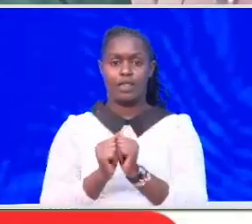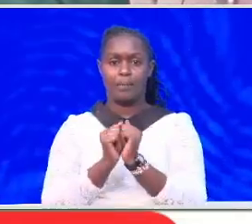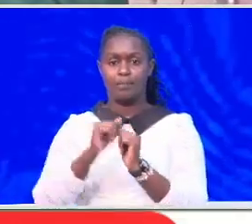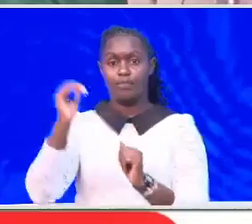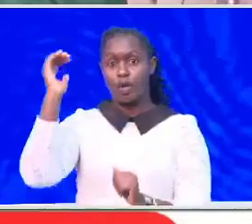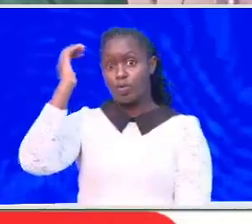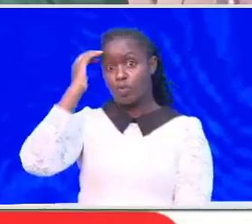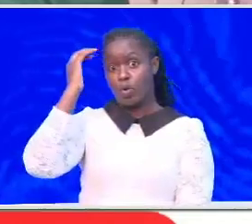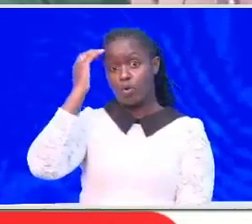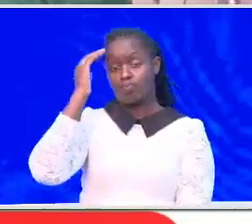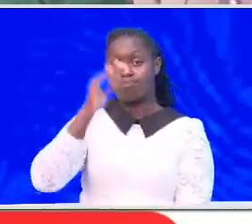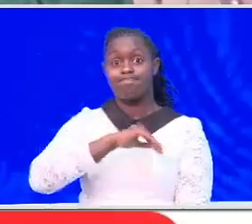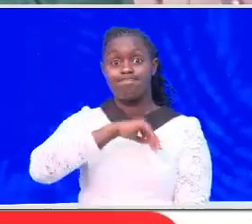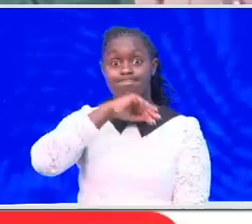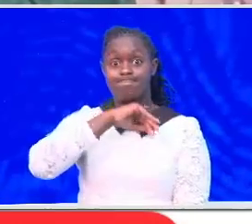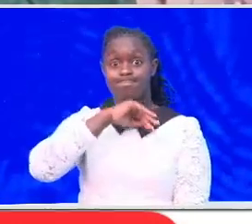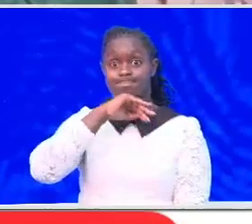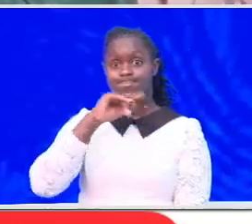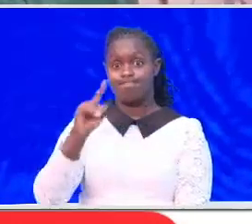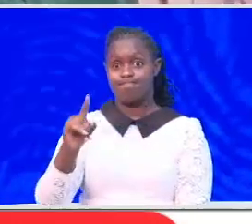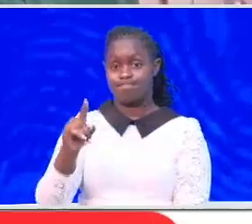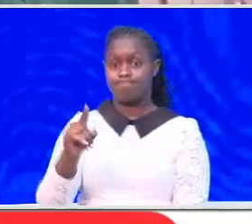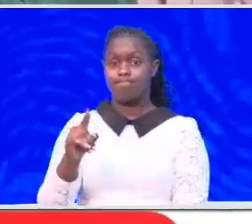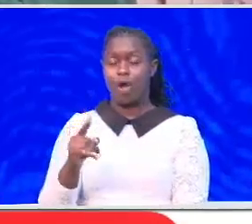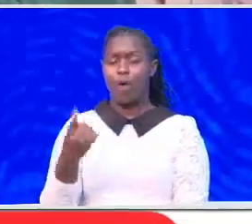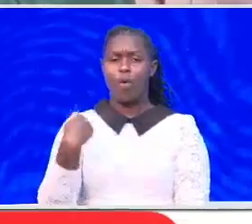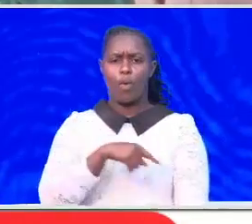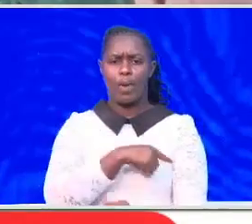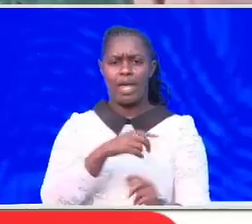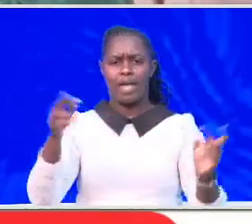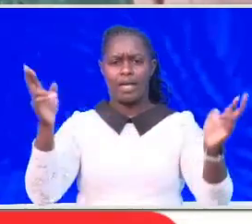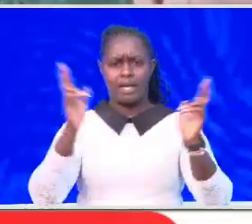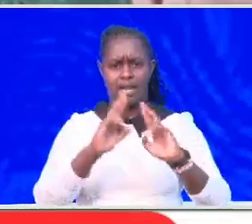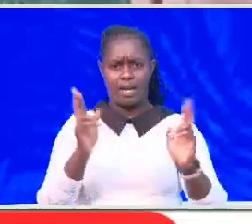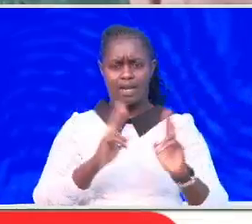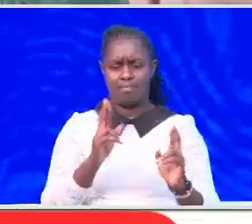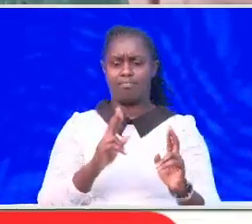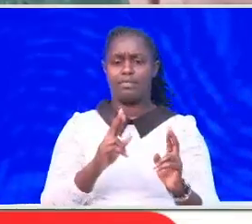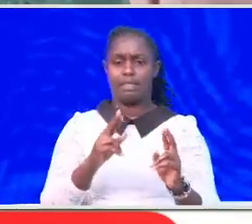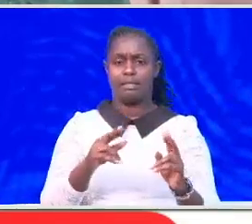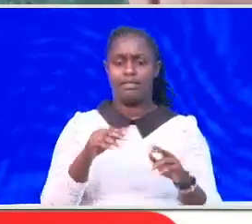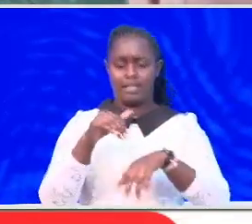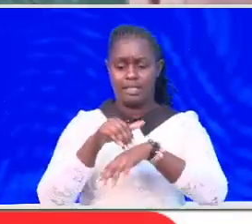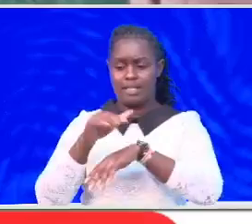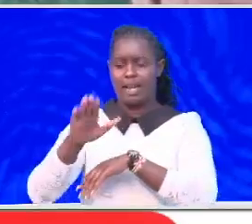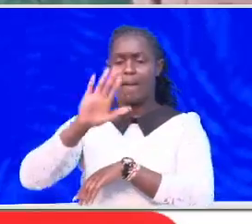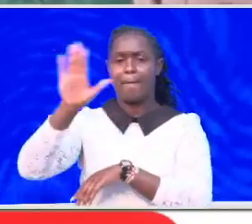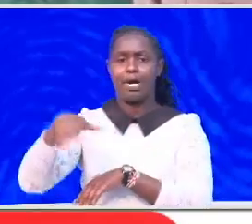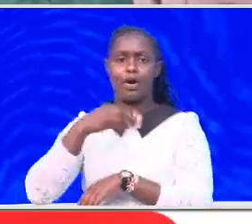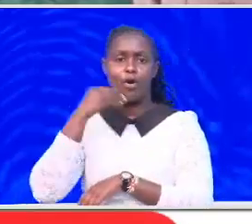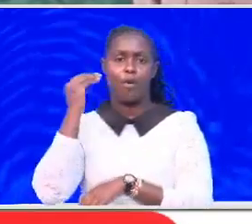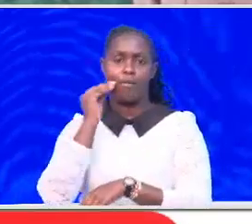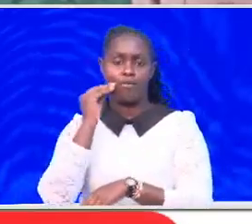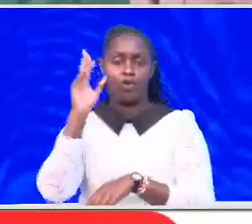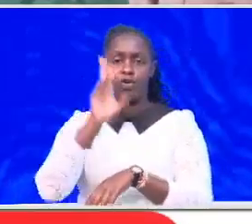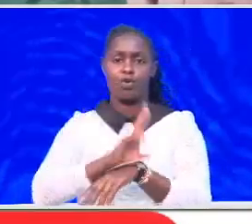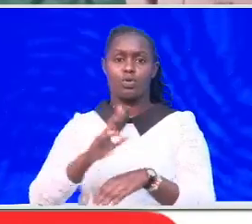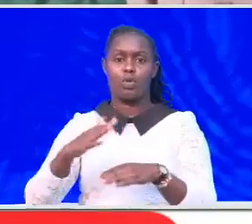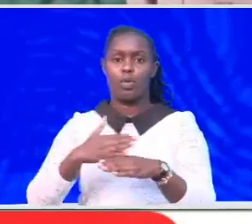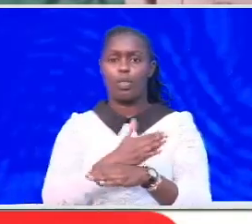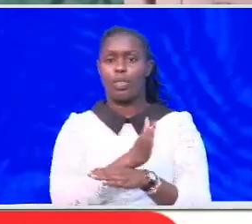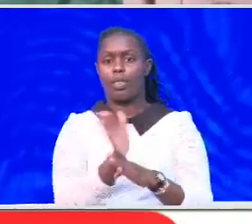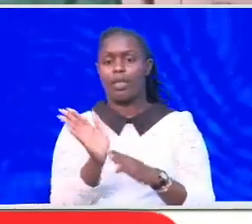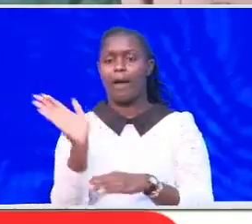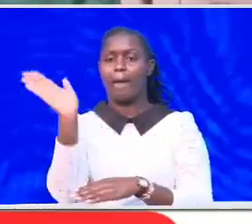mzee ambaye tuliweka kwa wilibaro tukapeleka huko Bondo alitumia shortcut akakimbia akarudi